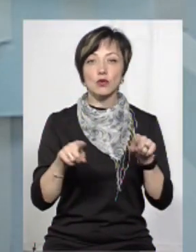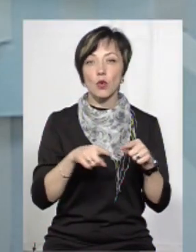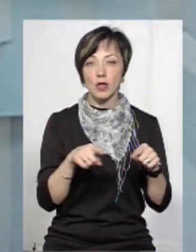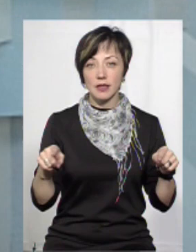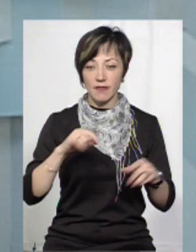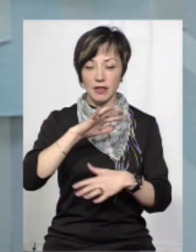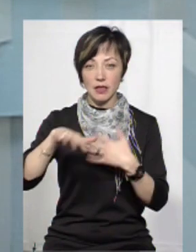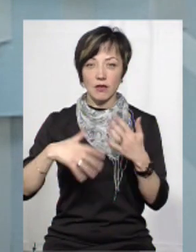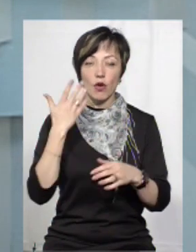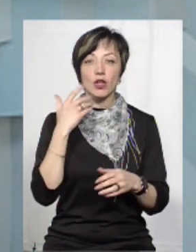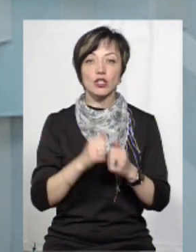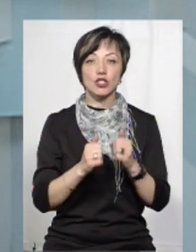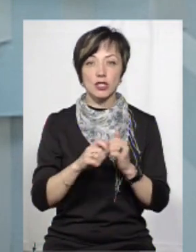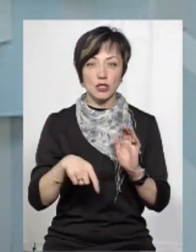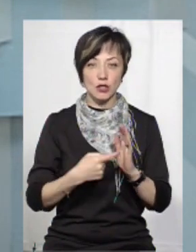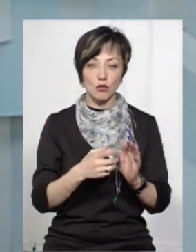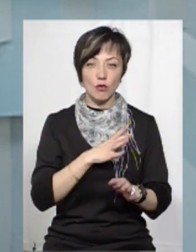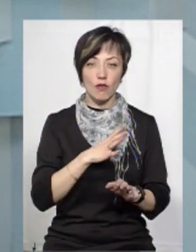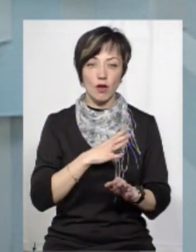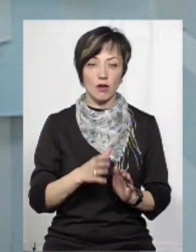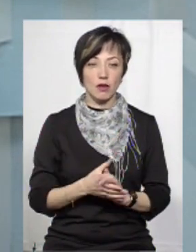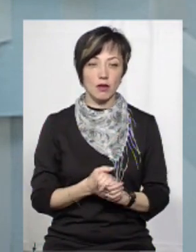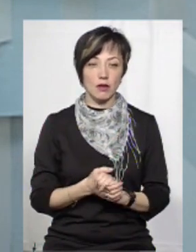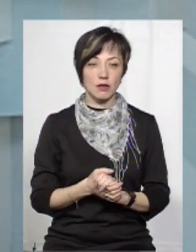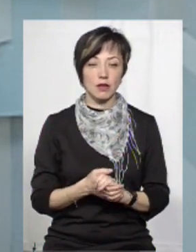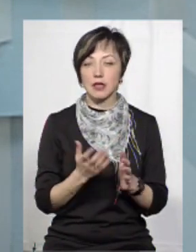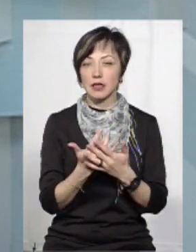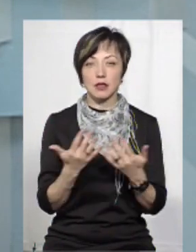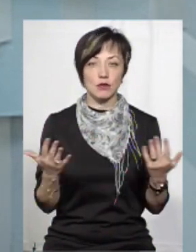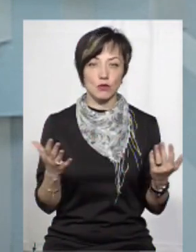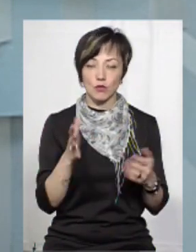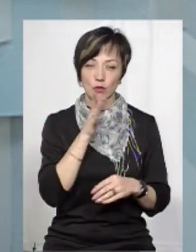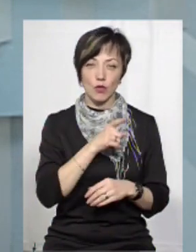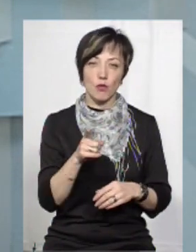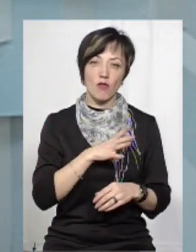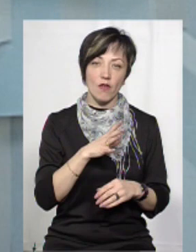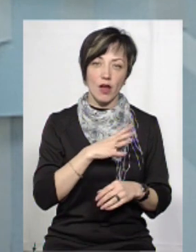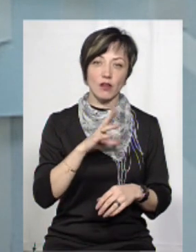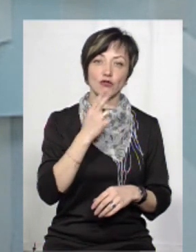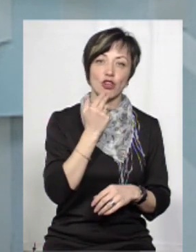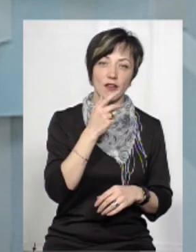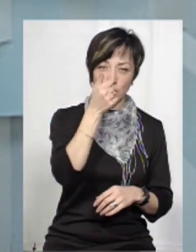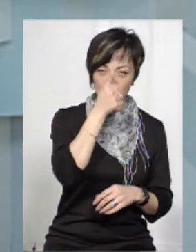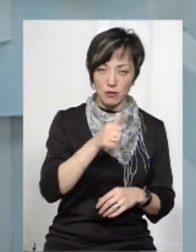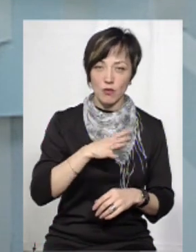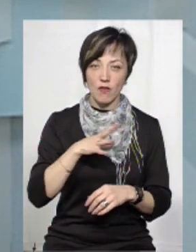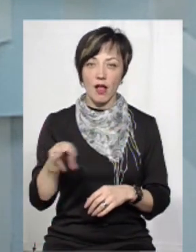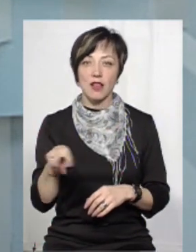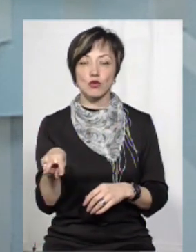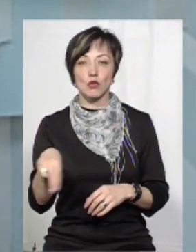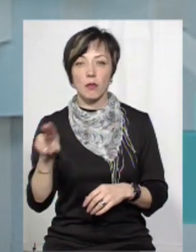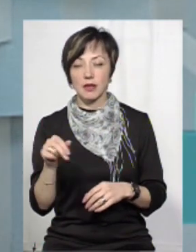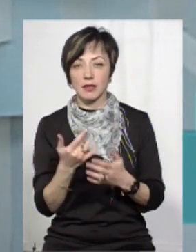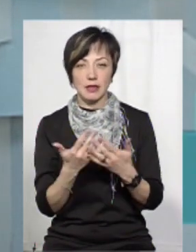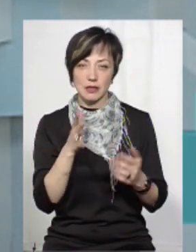сезонність таких вітрів, коли найчастіше так вітряно буває в нашій місцевості? В різну пору. Буває і в червні місяці, буває і в